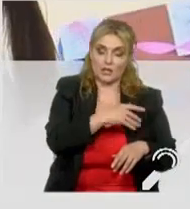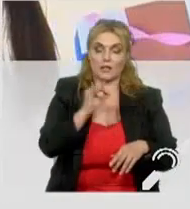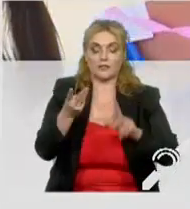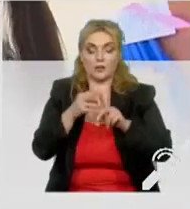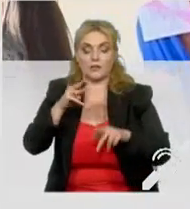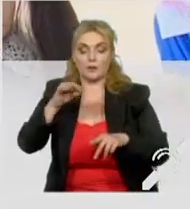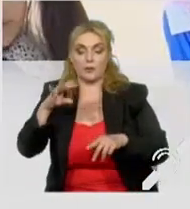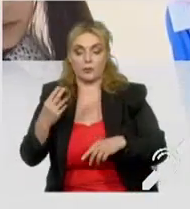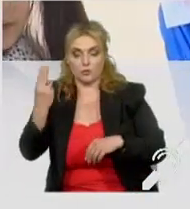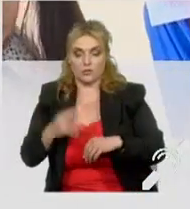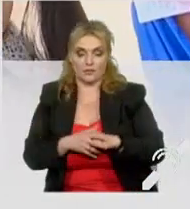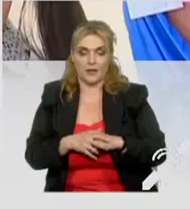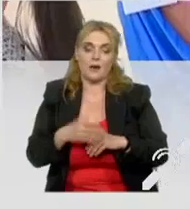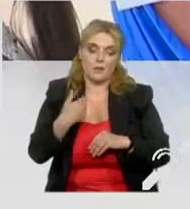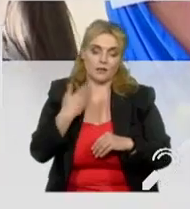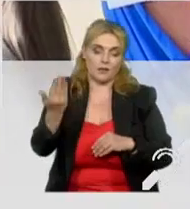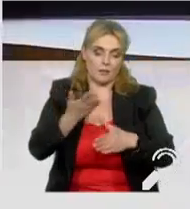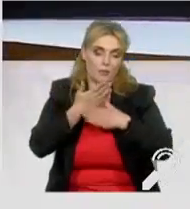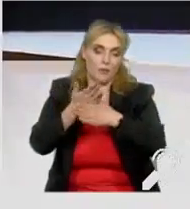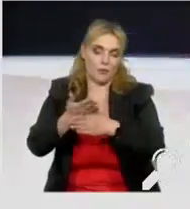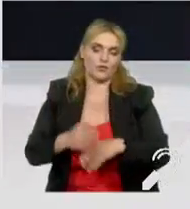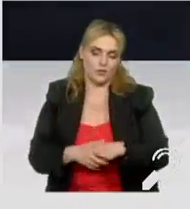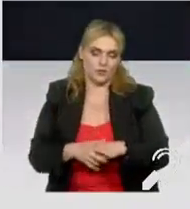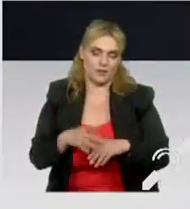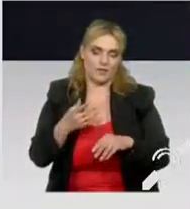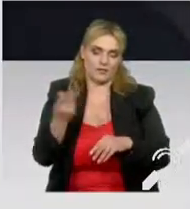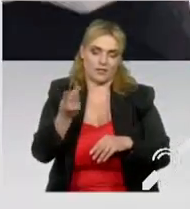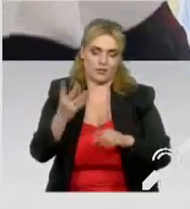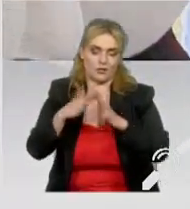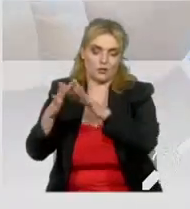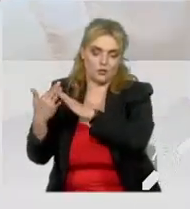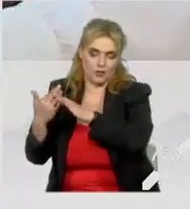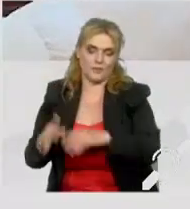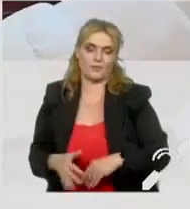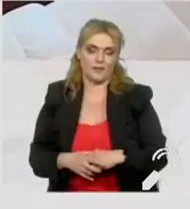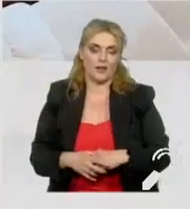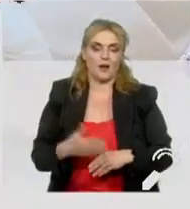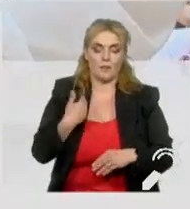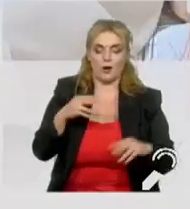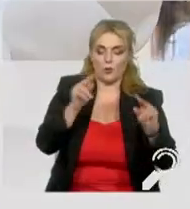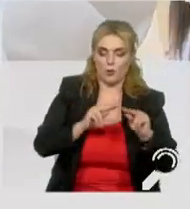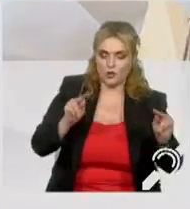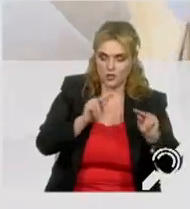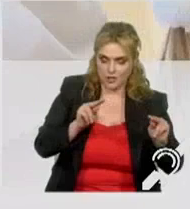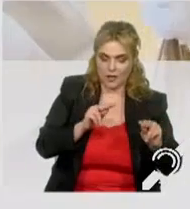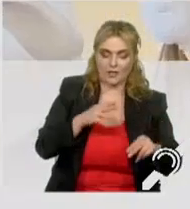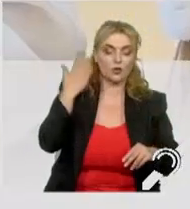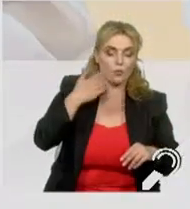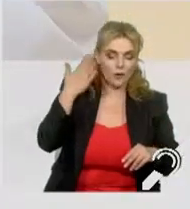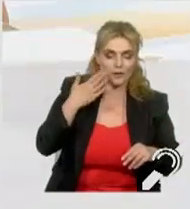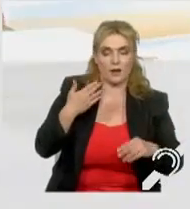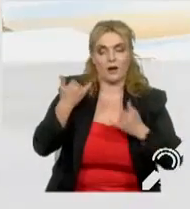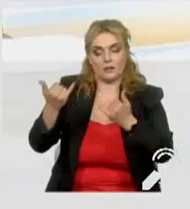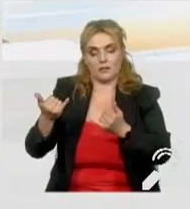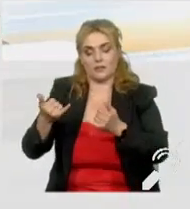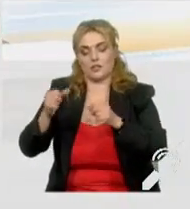merită o șansă la dezvoltare, iar noi, de rând cu profesorii, avem o responsabilitate enormă să le dăm șansa la o viață mai